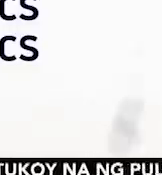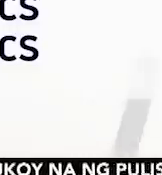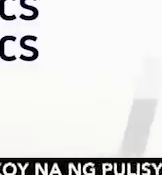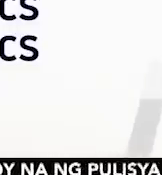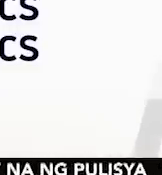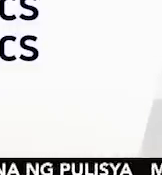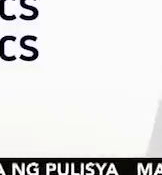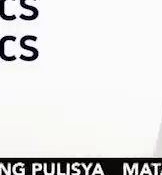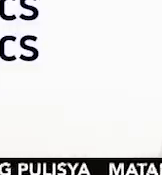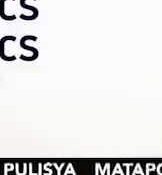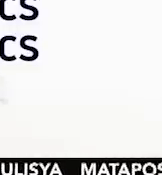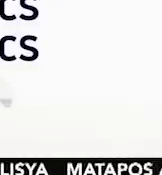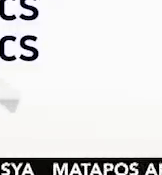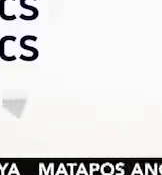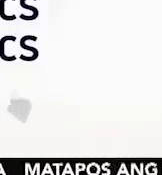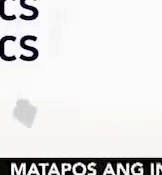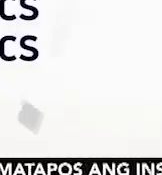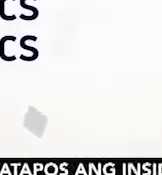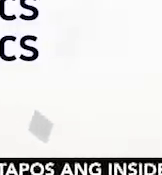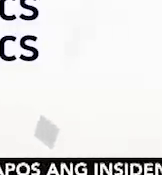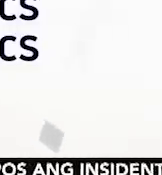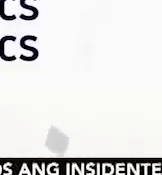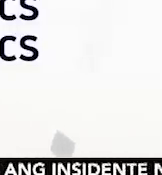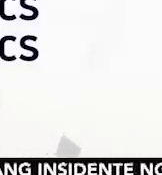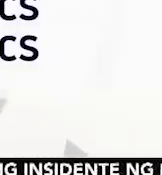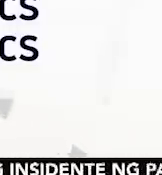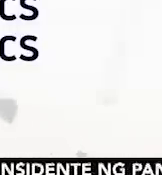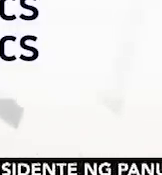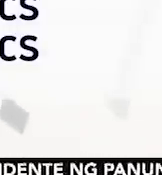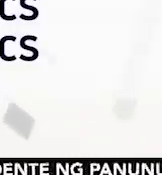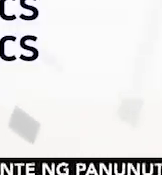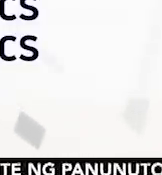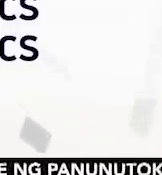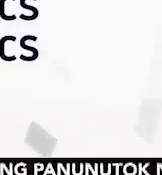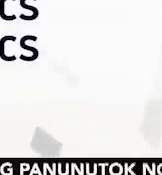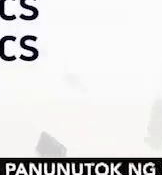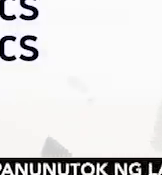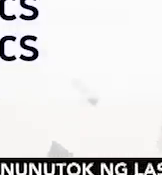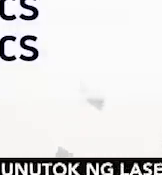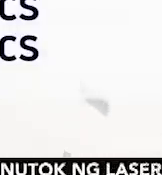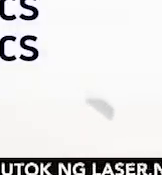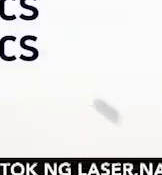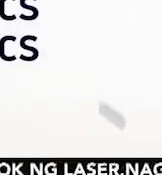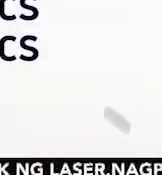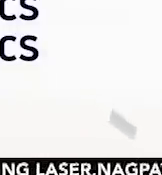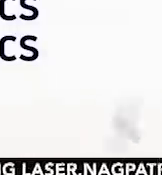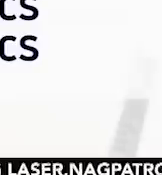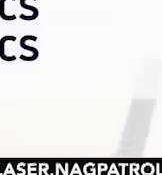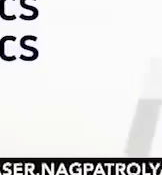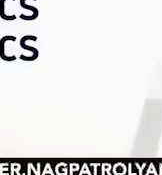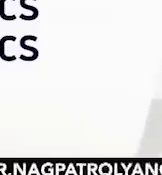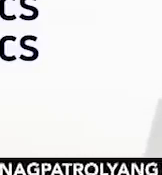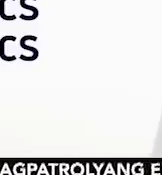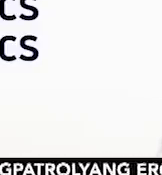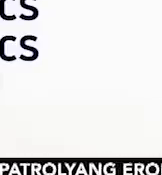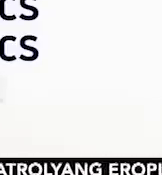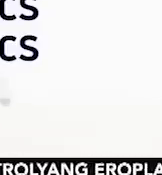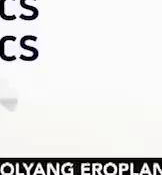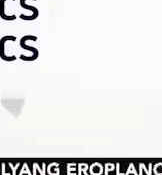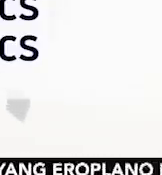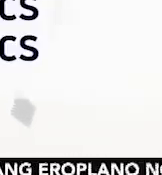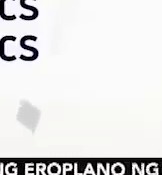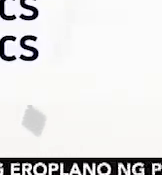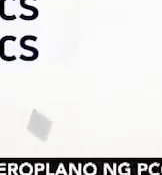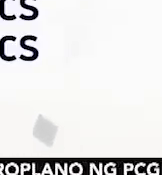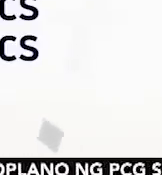GPS o Global Positioning System, pangalawa ang Metro Manila sa 389 na mga metro area sa 56 na mga